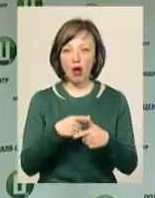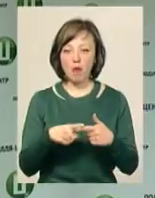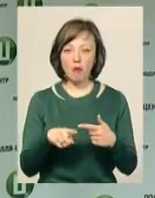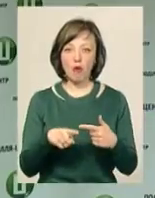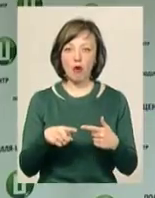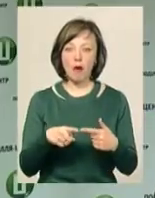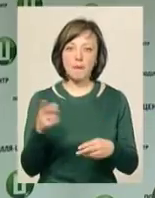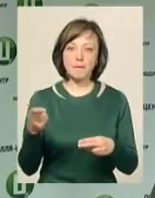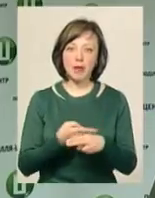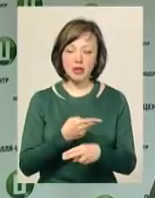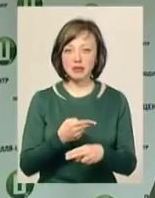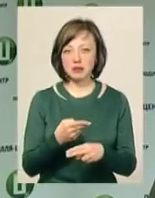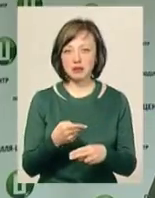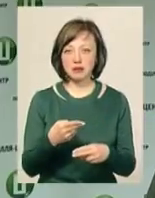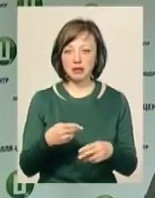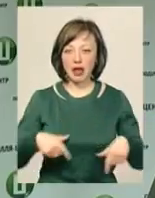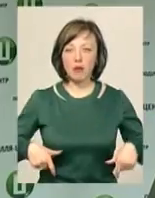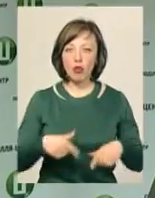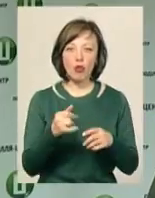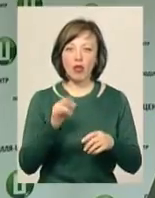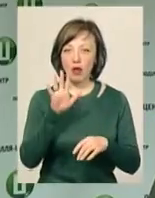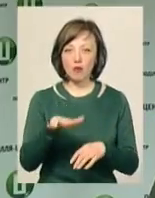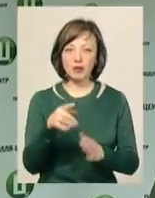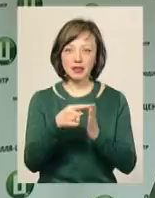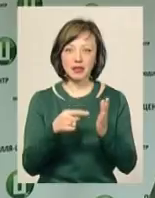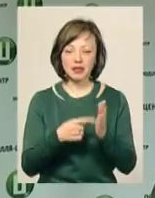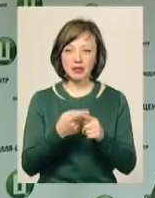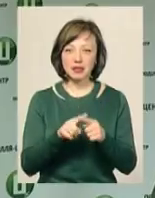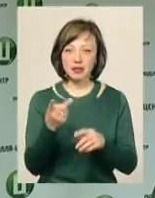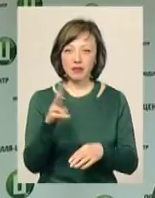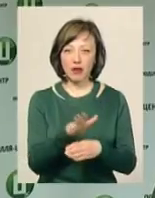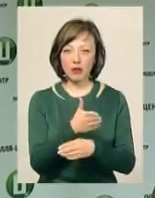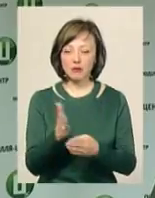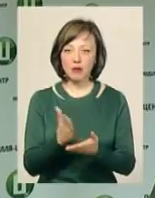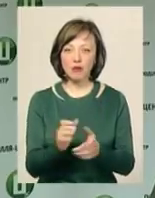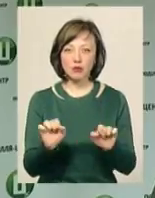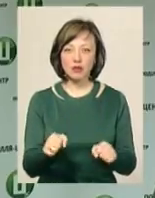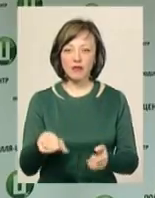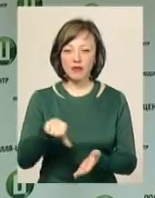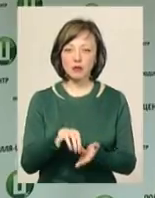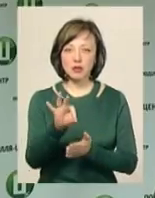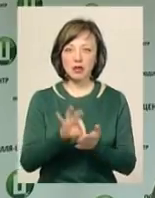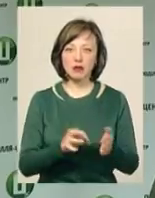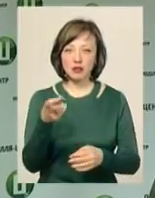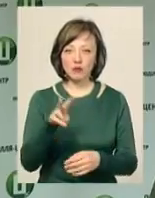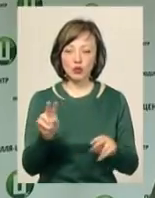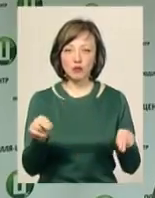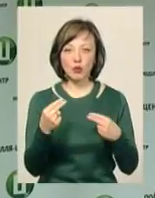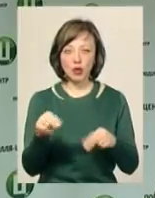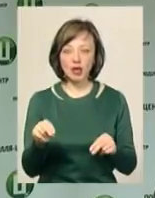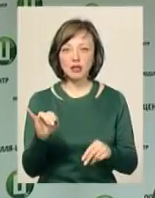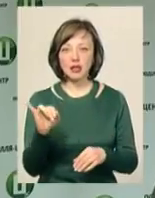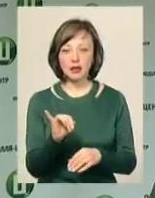взагалі ті, хто просто люблять бразильський джиу-джитсу і не люблять ділитися на цих два розділи, то вони мають можливість виступити одразу у цих двох чемпіонатах.